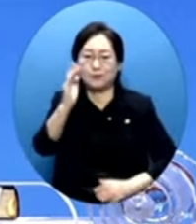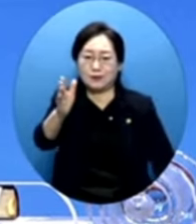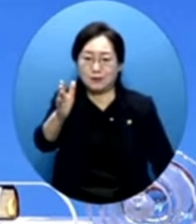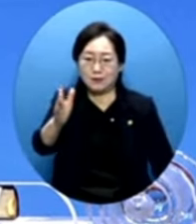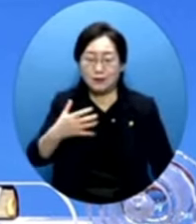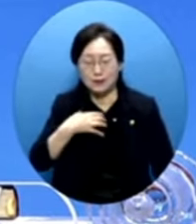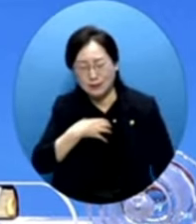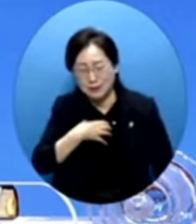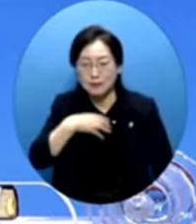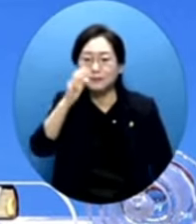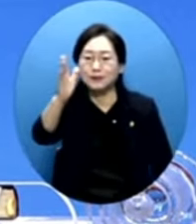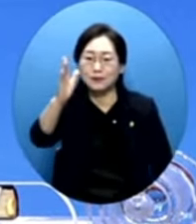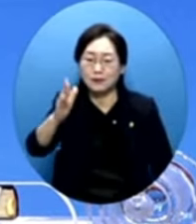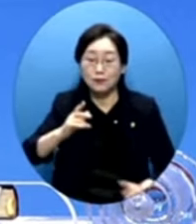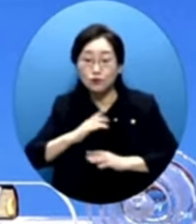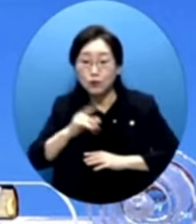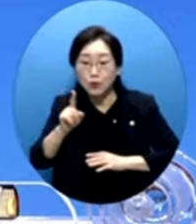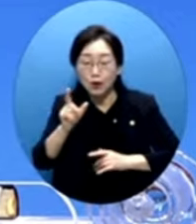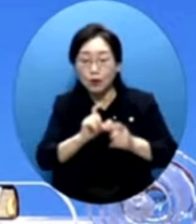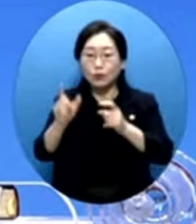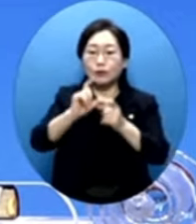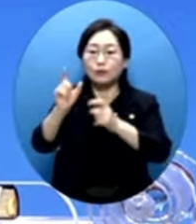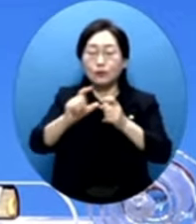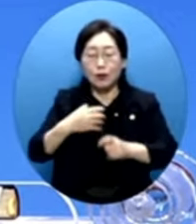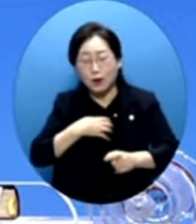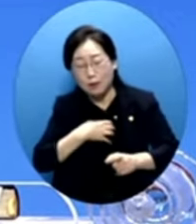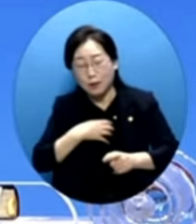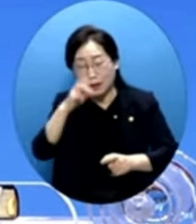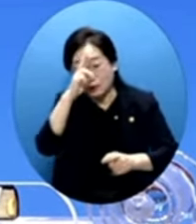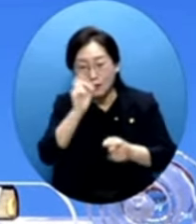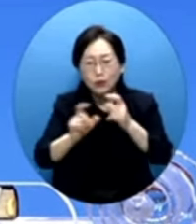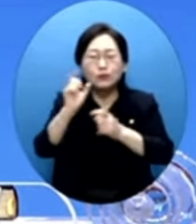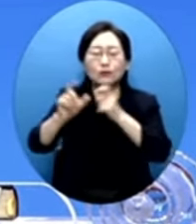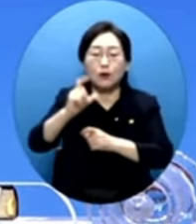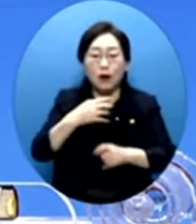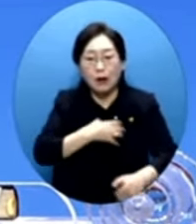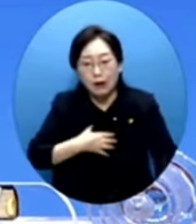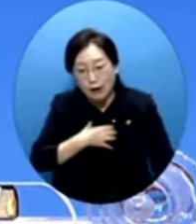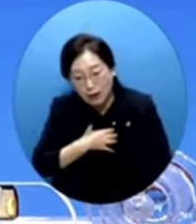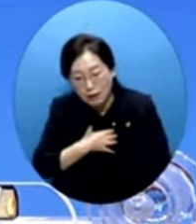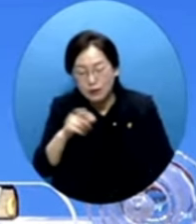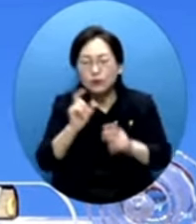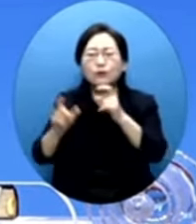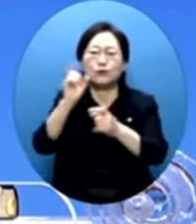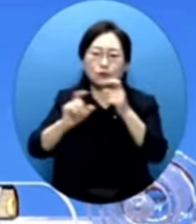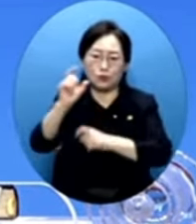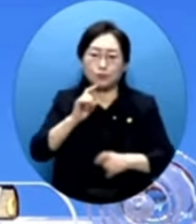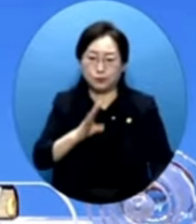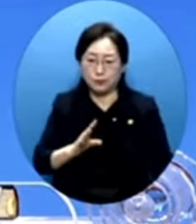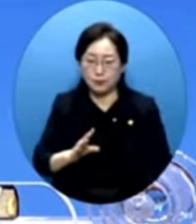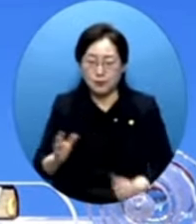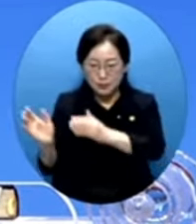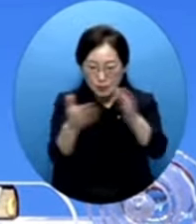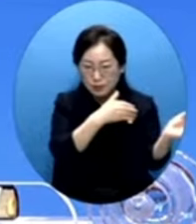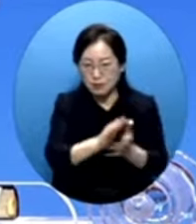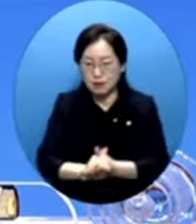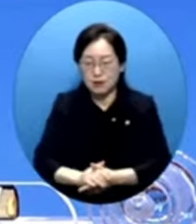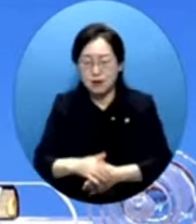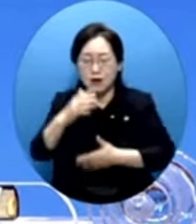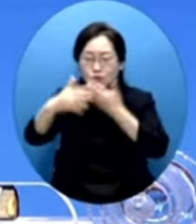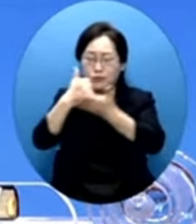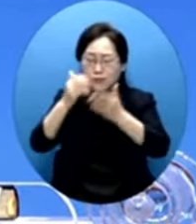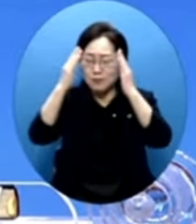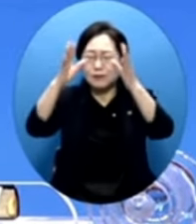염려하면 안 됩니다 두려움은 두려움을 낳고 염려는 염려를 낳는 것입니다 걱정은 걱정을 않는 것입니다 두려워할 시간에 염려할 시간에 주님을